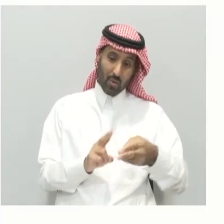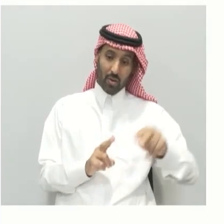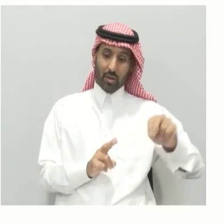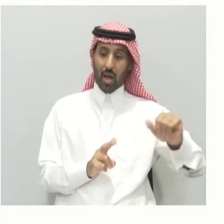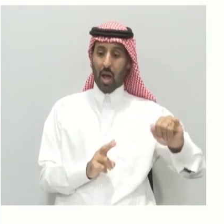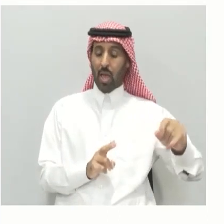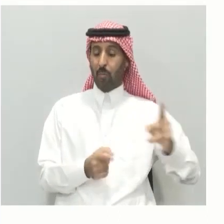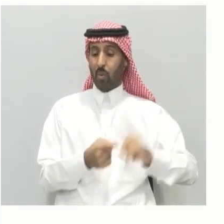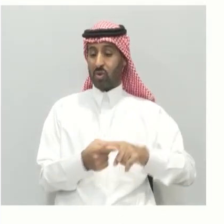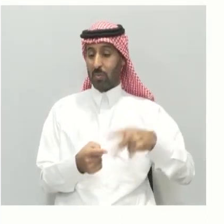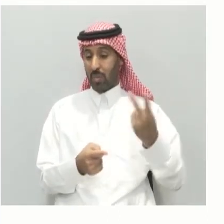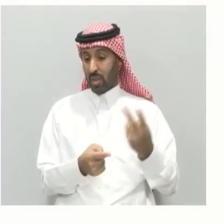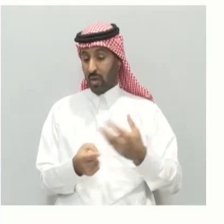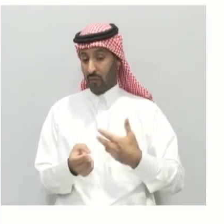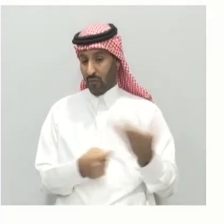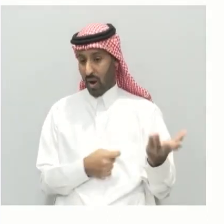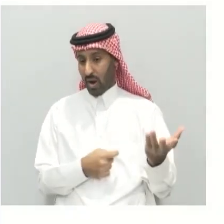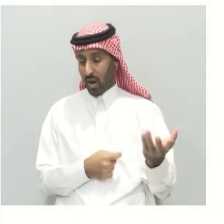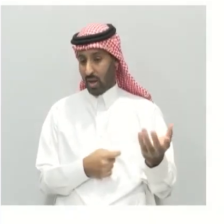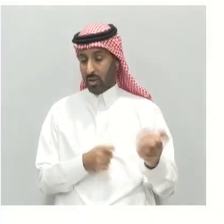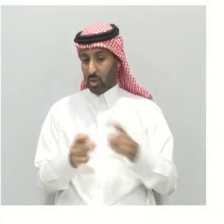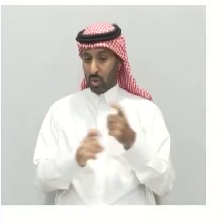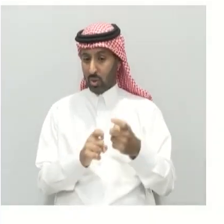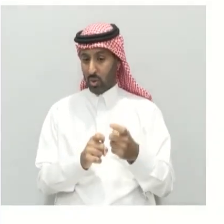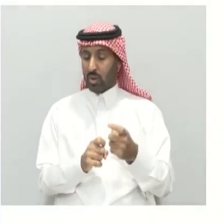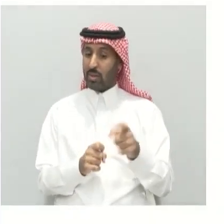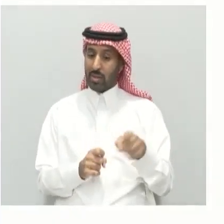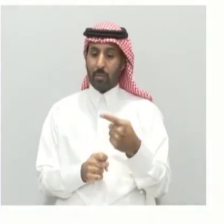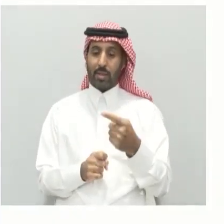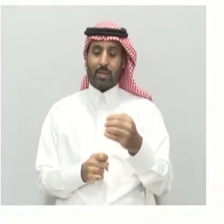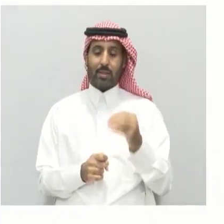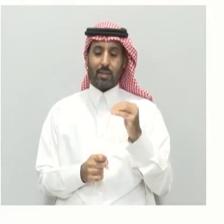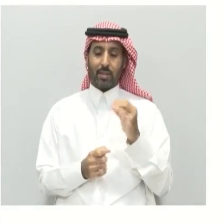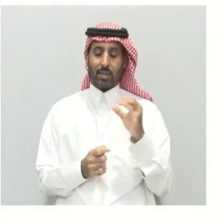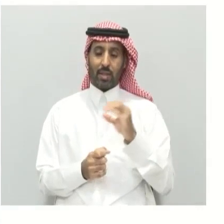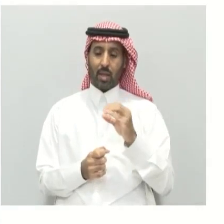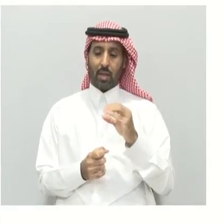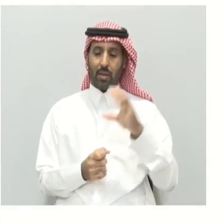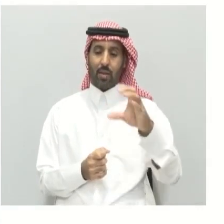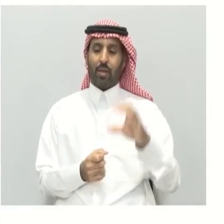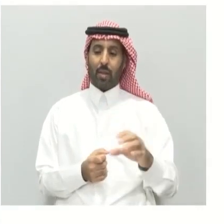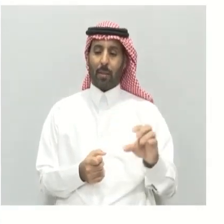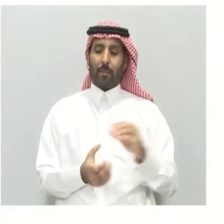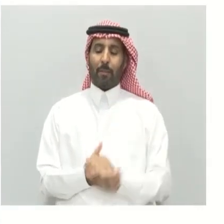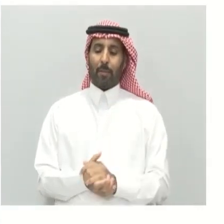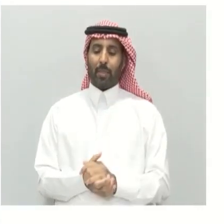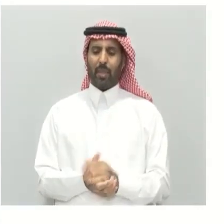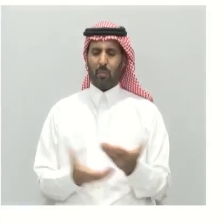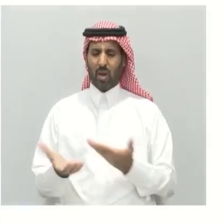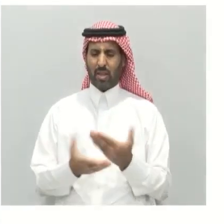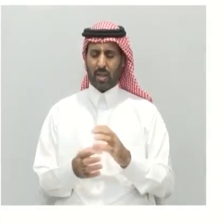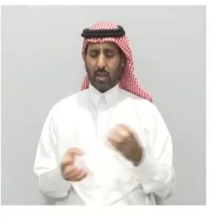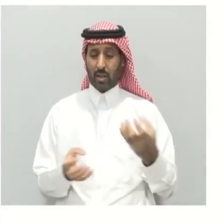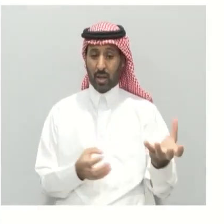2 وفقد الكترونين اذا الاجابه الصحيحه هي ايش هي سي لمعادلات الاكسده